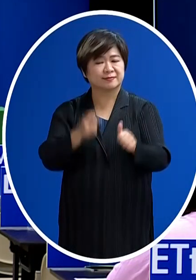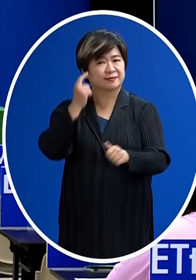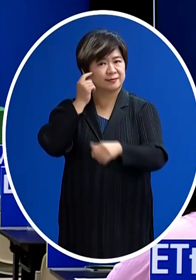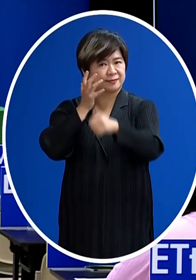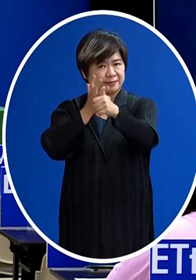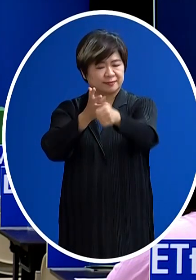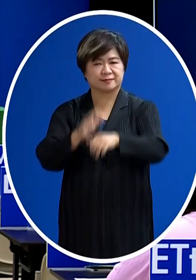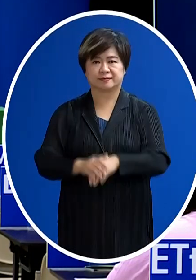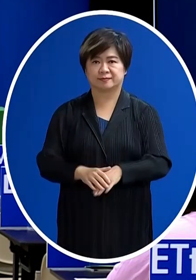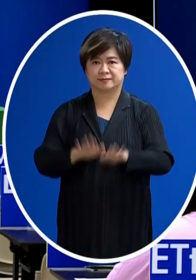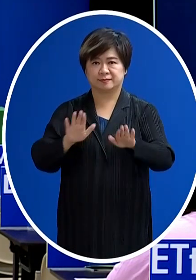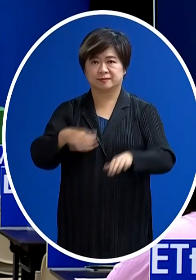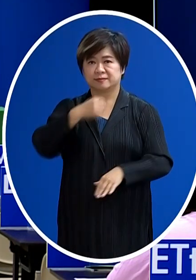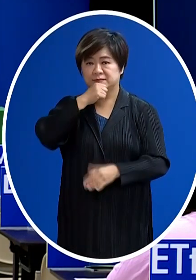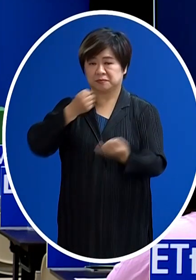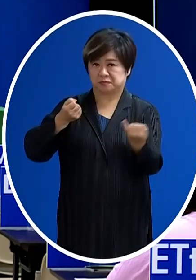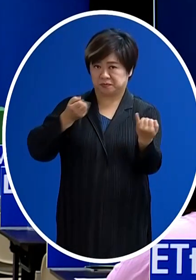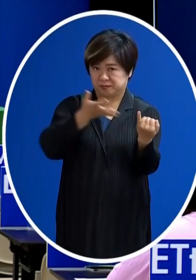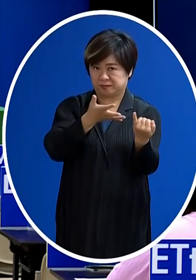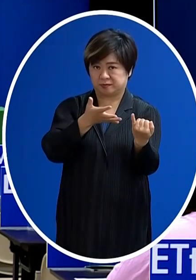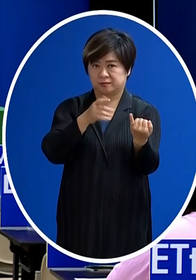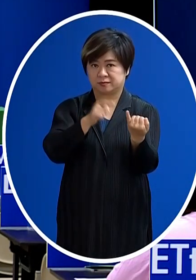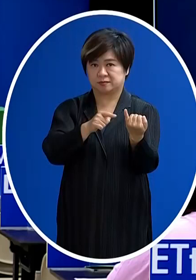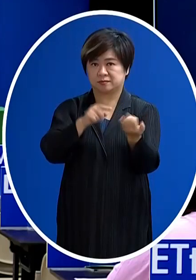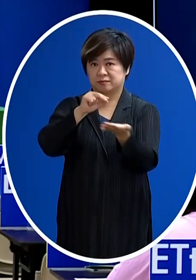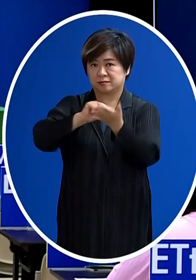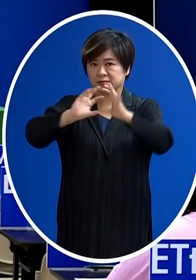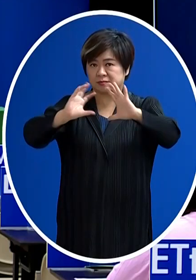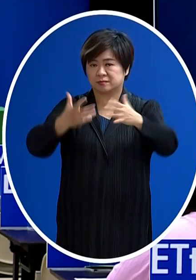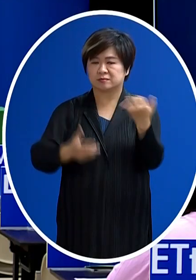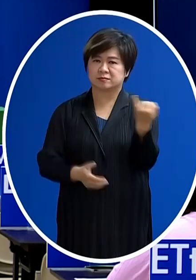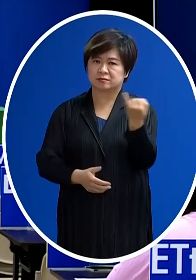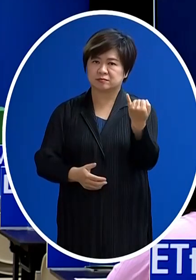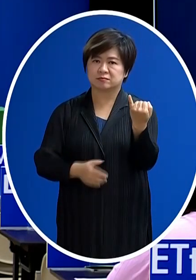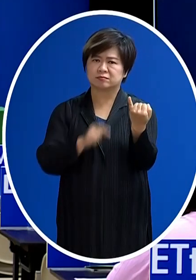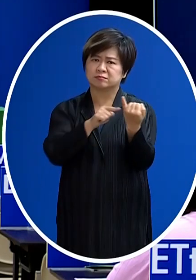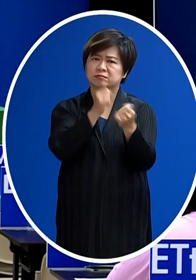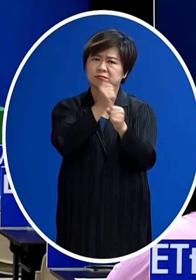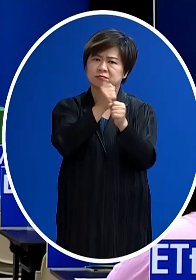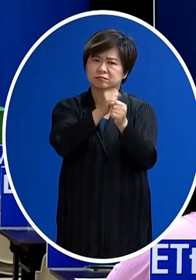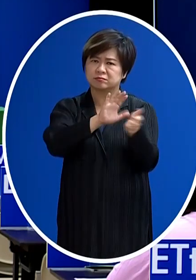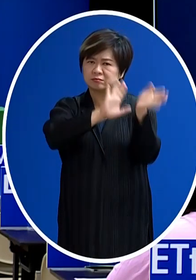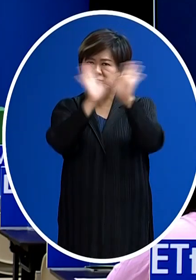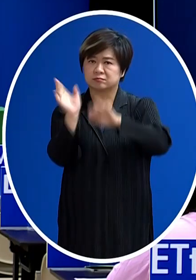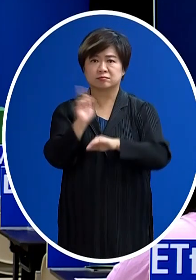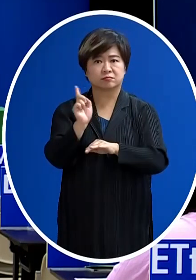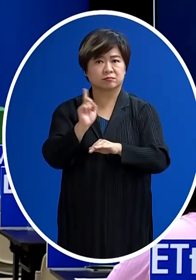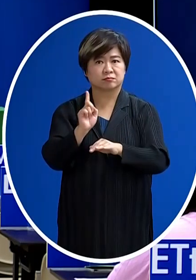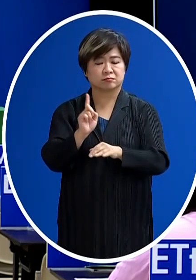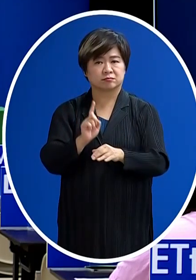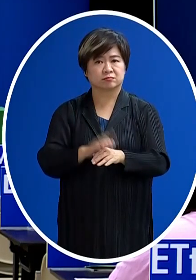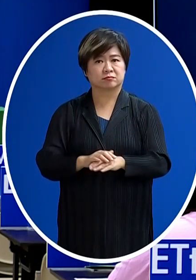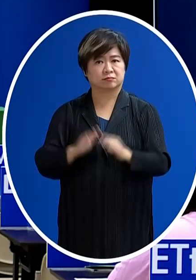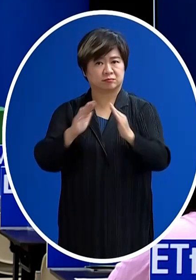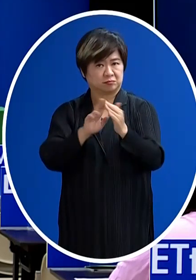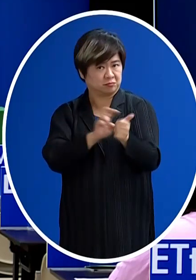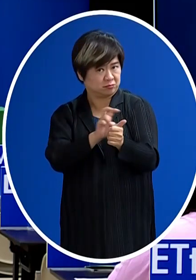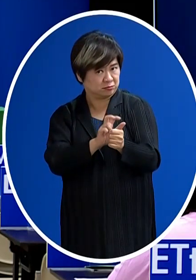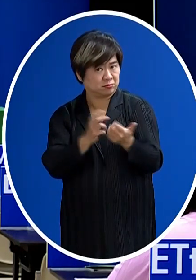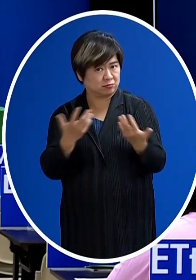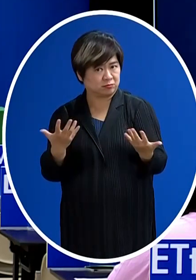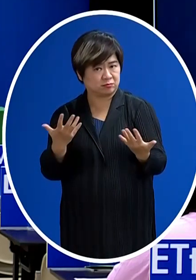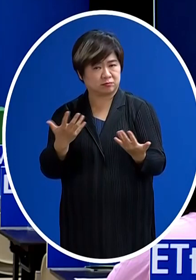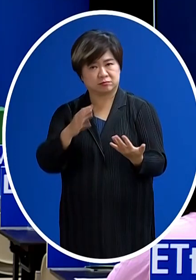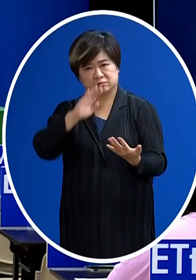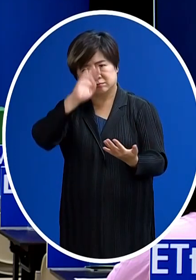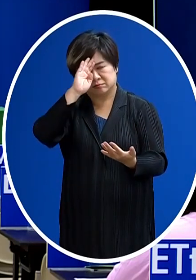教一下今天的这个本土案例，这个印尼籍女性她的平常的工作内容是什么？她是看护吗？有没有症状？